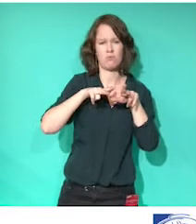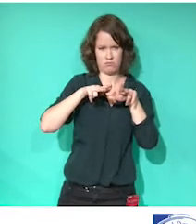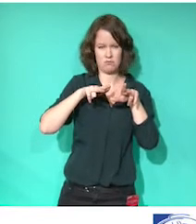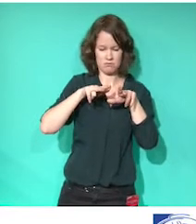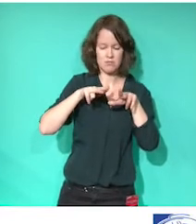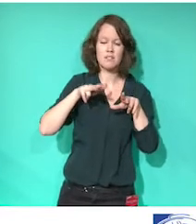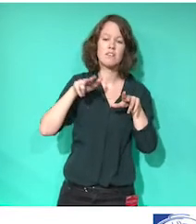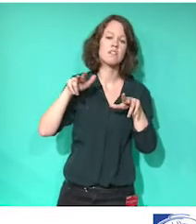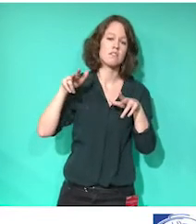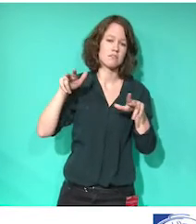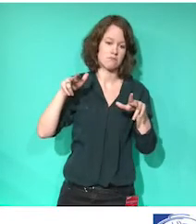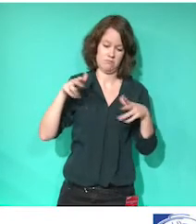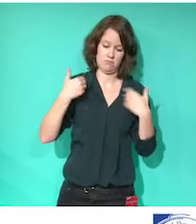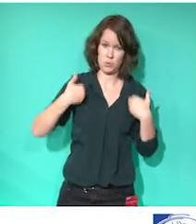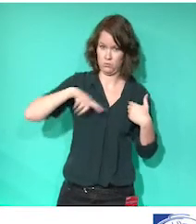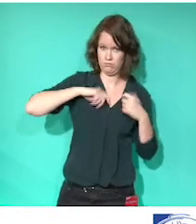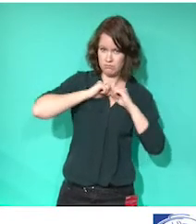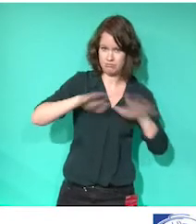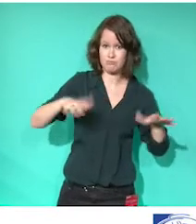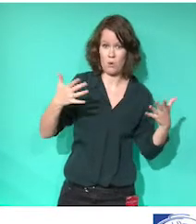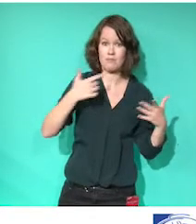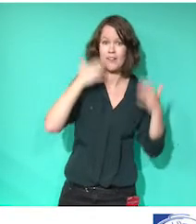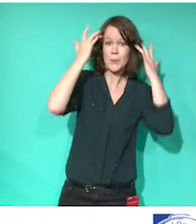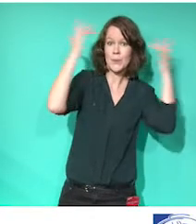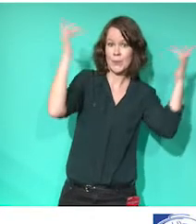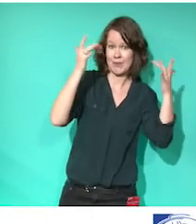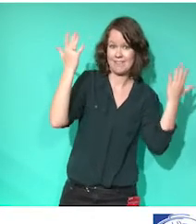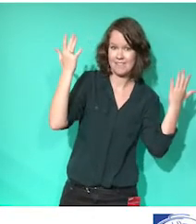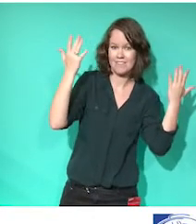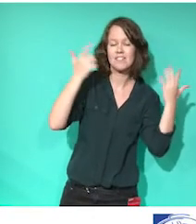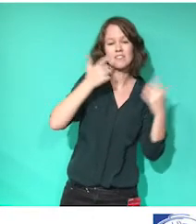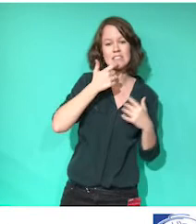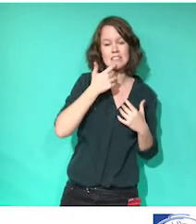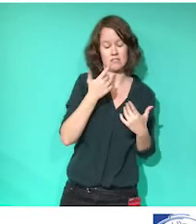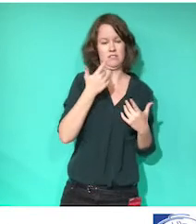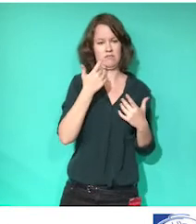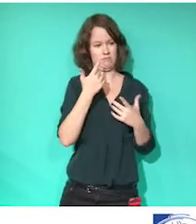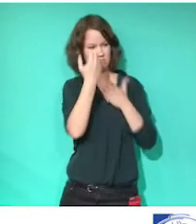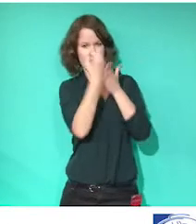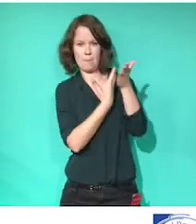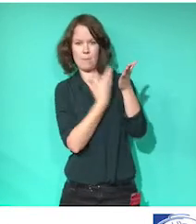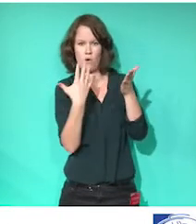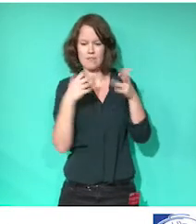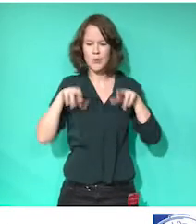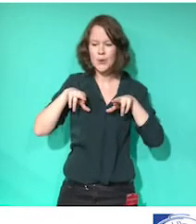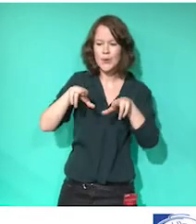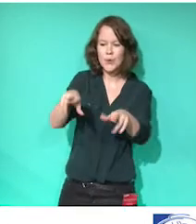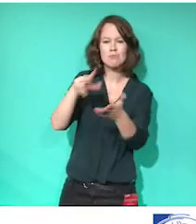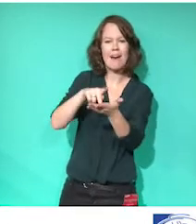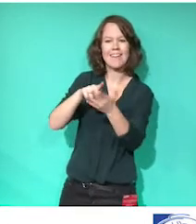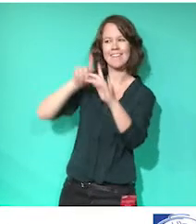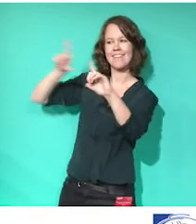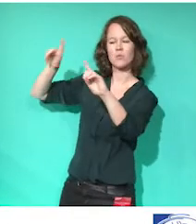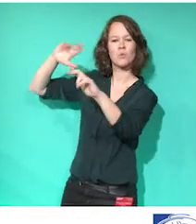notre genre » était un teaser sur la culture où l'on apprenait que seuls 2% des rues de Paris portent des noms de